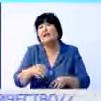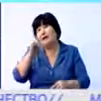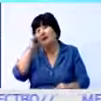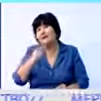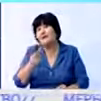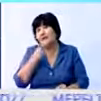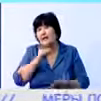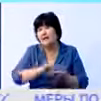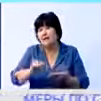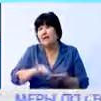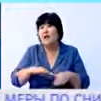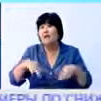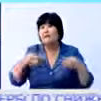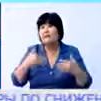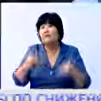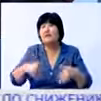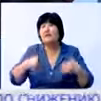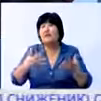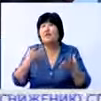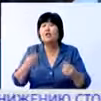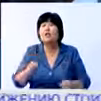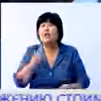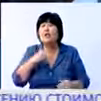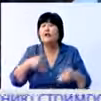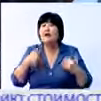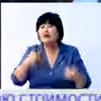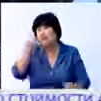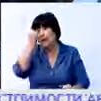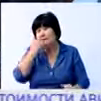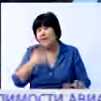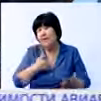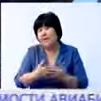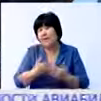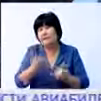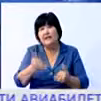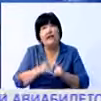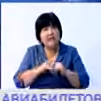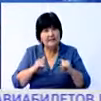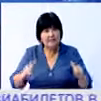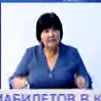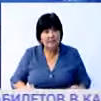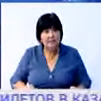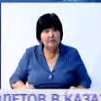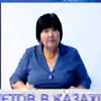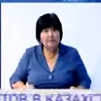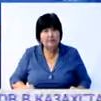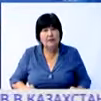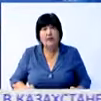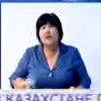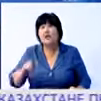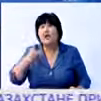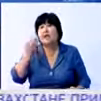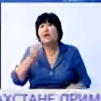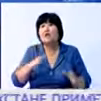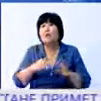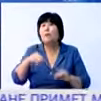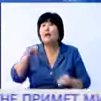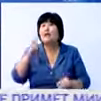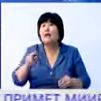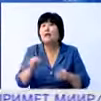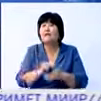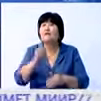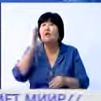язык. Позвольте вас поздравить с Днем языков, выразить благодарность за вклад в их развитие. В Жалагашском ауле Тан